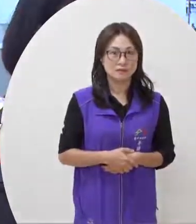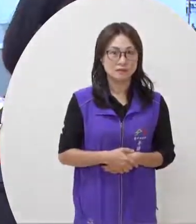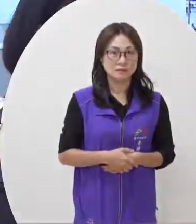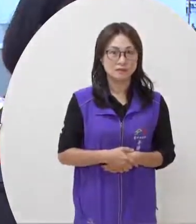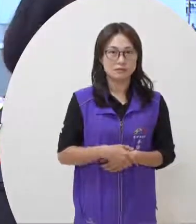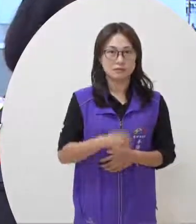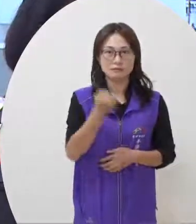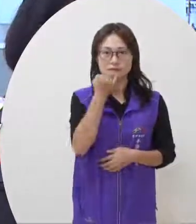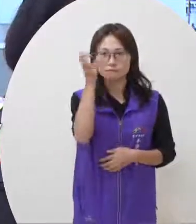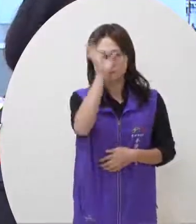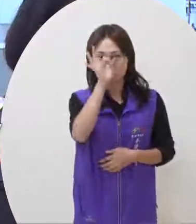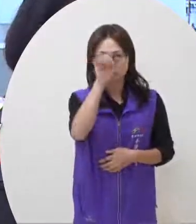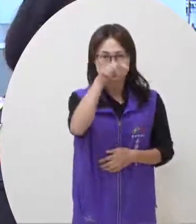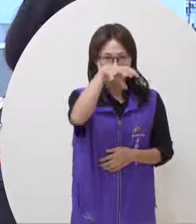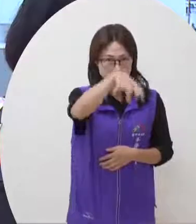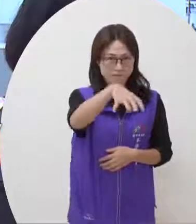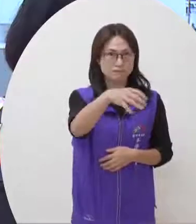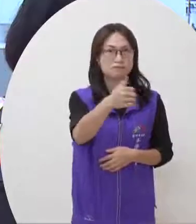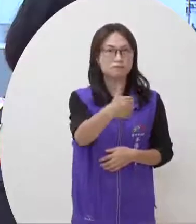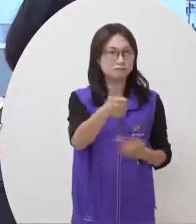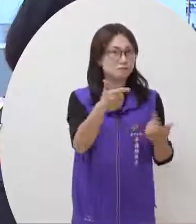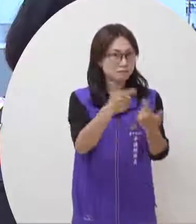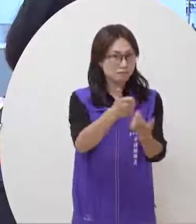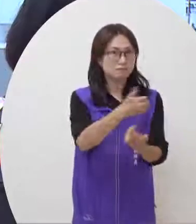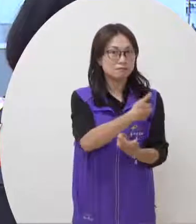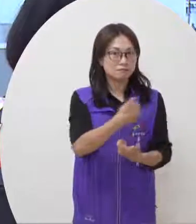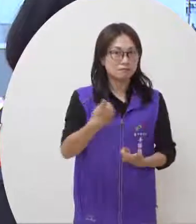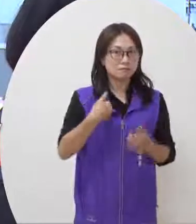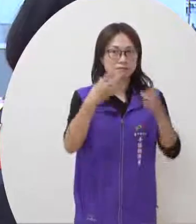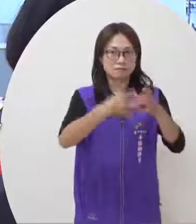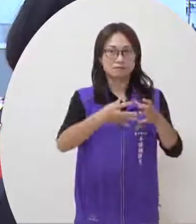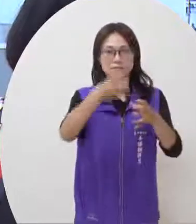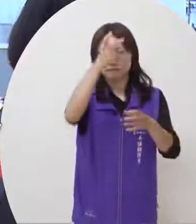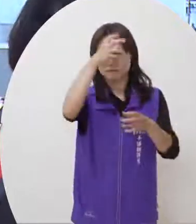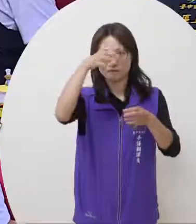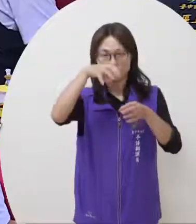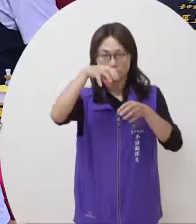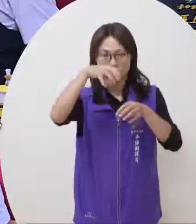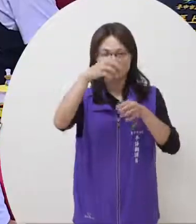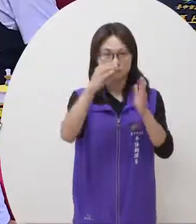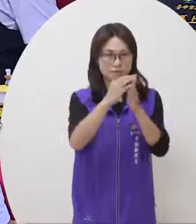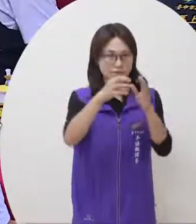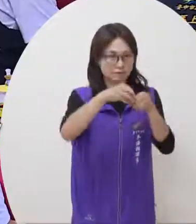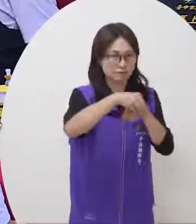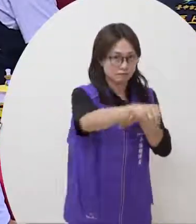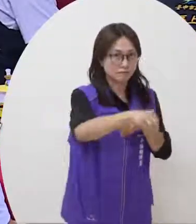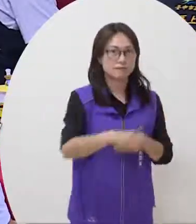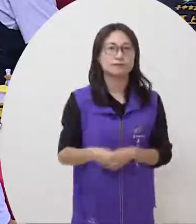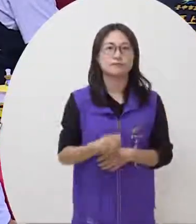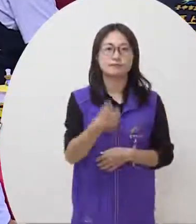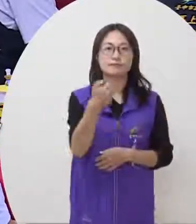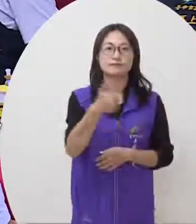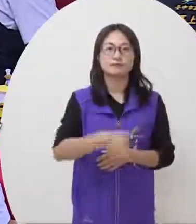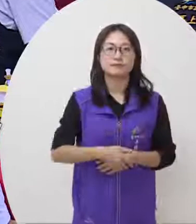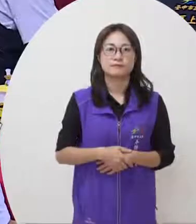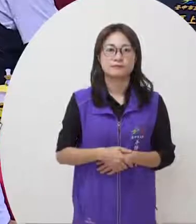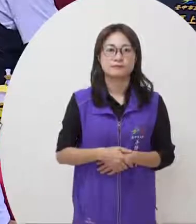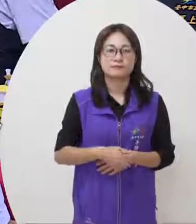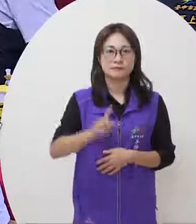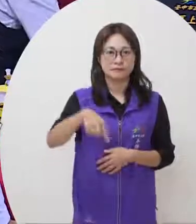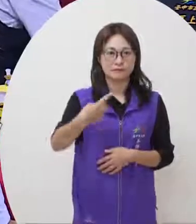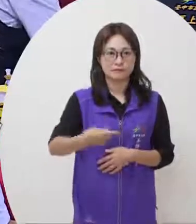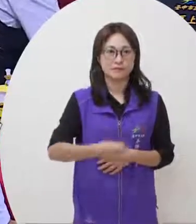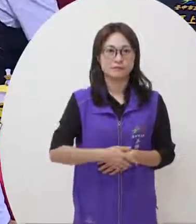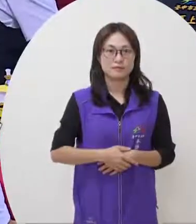点，搁另外成立一个派出所。啊，以上的建议。 好，感谢哈。接下来是